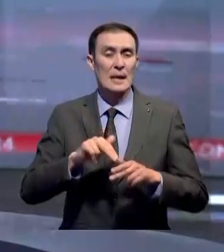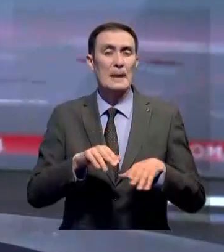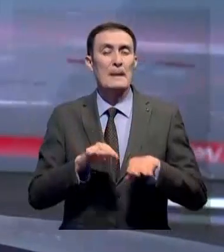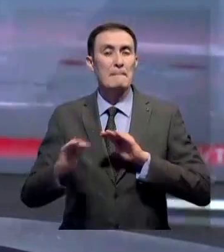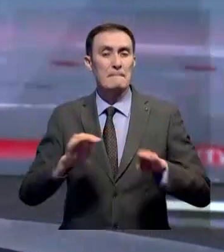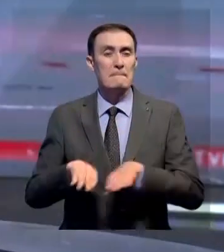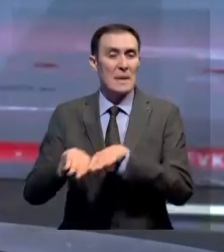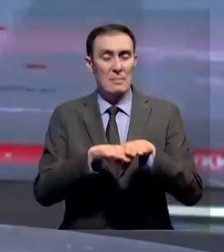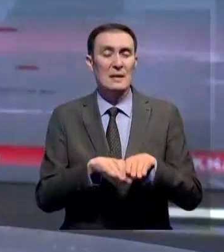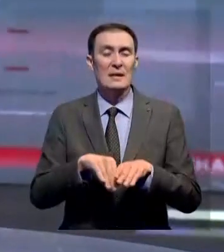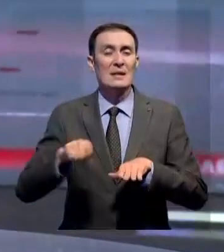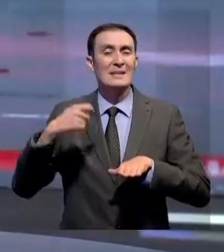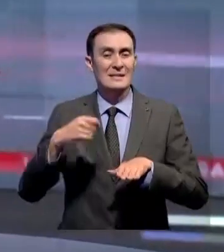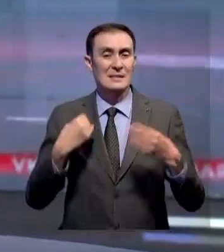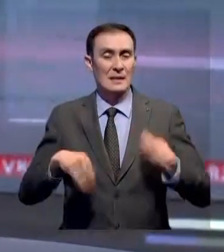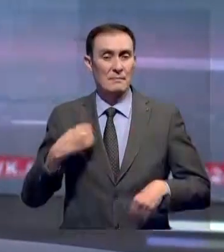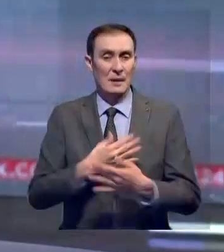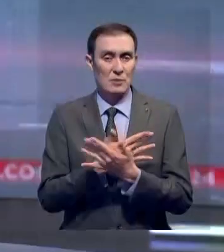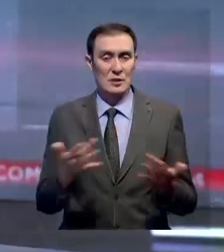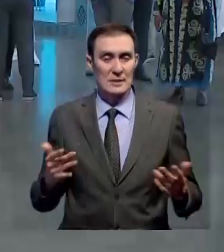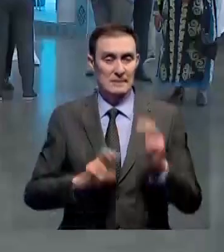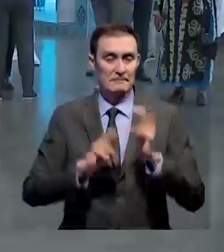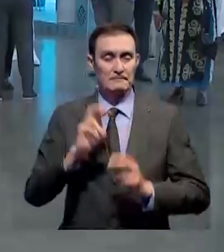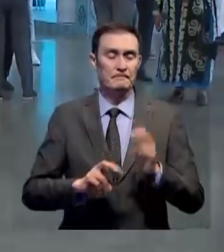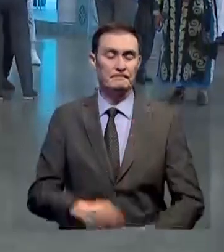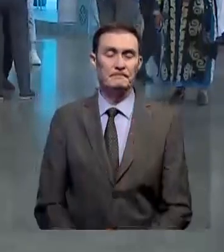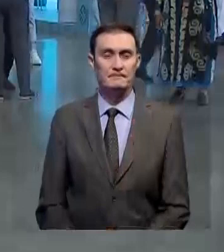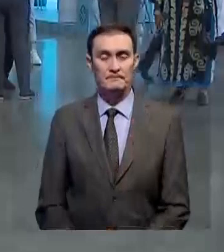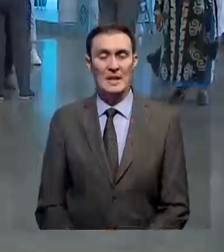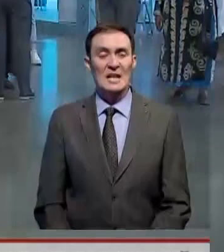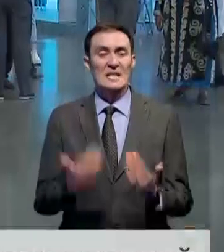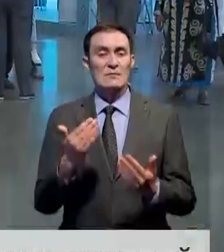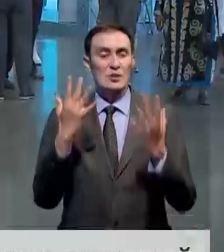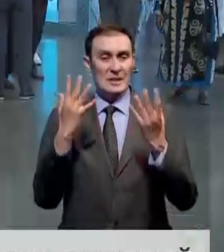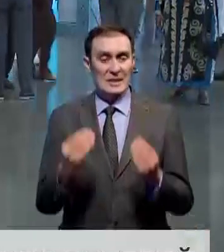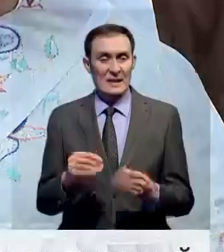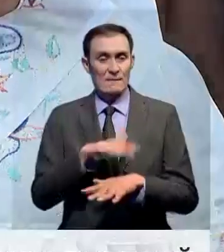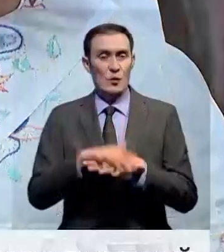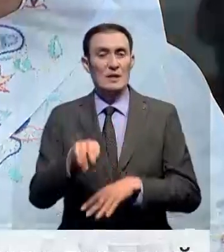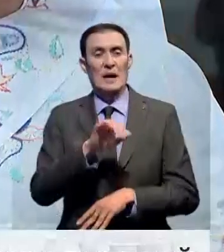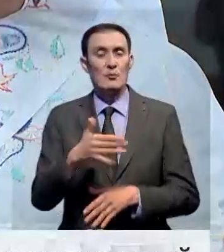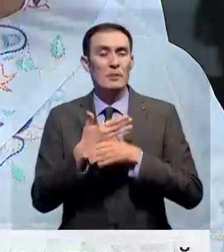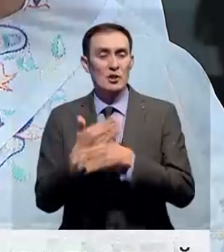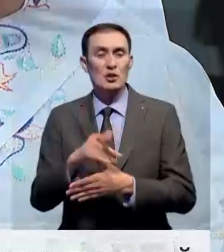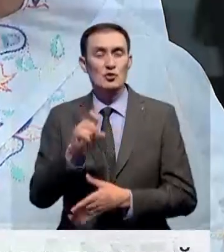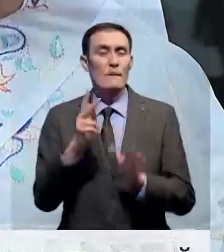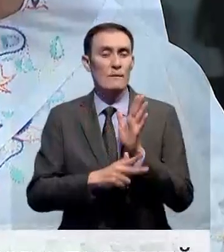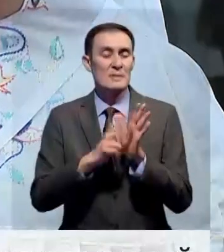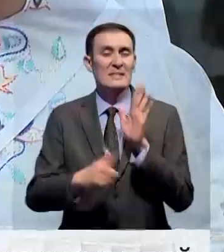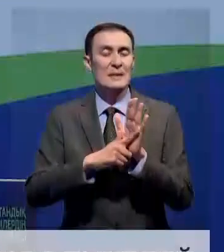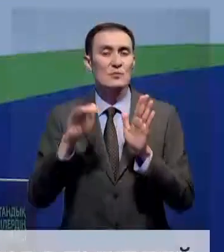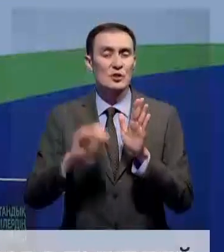строительной, мебельной и текстильной промышленности. На сегодняшний день фонд «Даму» поддержал более